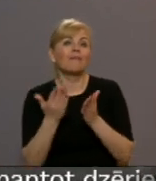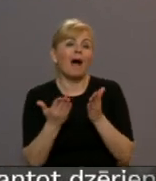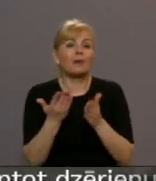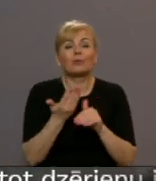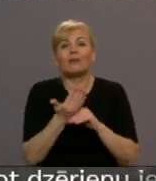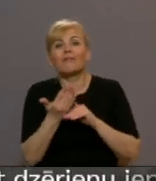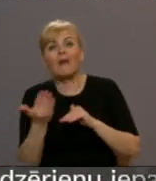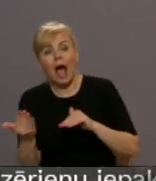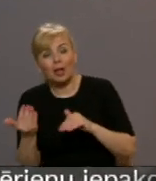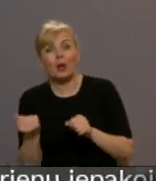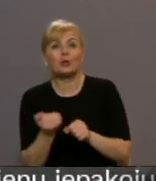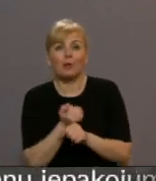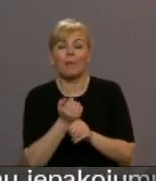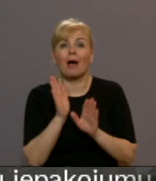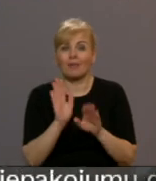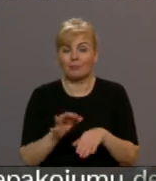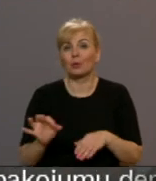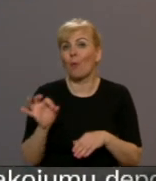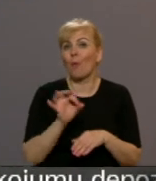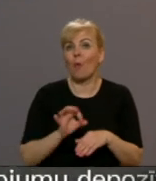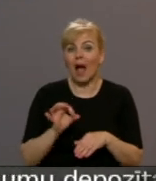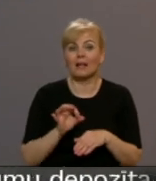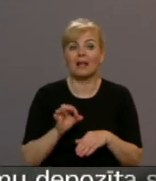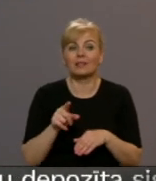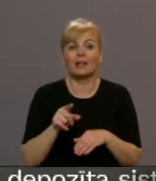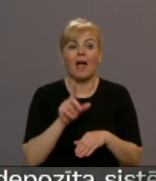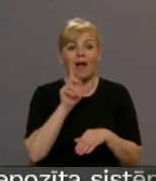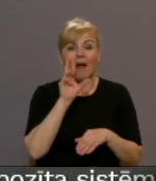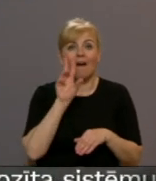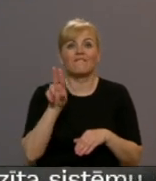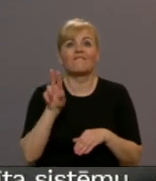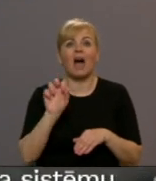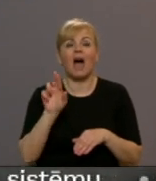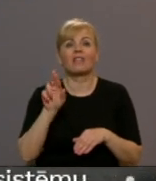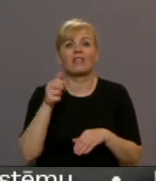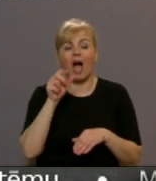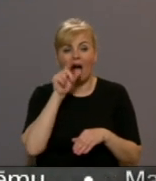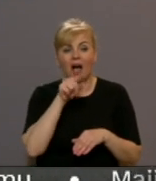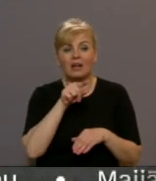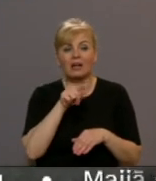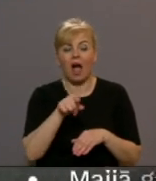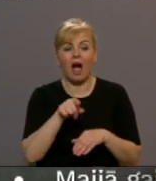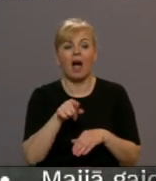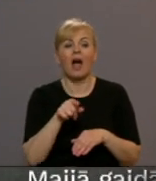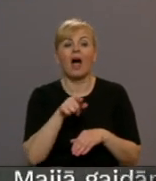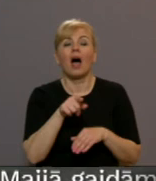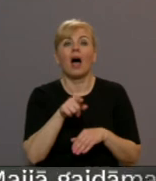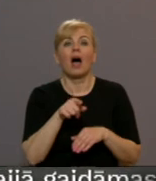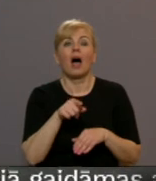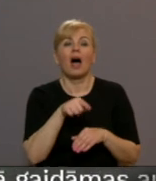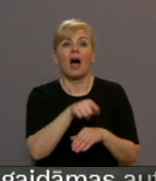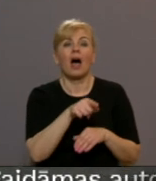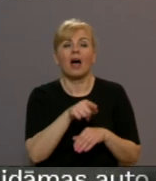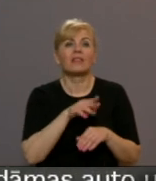vēlu, bet tomēr varētu tikt izdāt olakas. Vistuvanēka ligzdā ir nu, nepilngadīgo ģimene. Tātad ir divi putni, kas ir šķīlušies